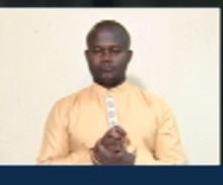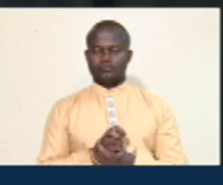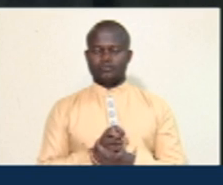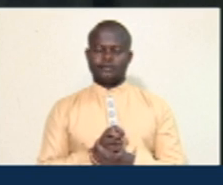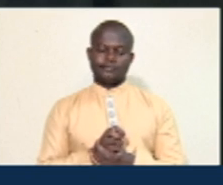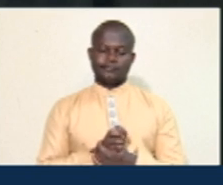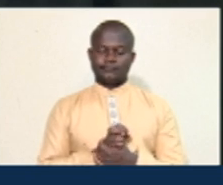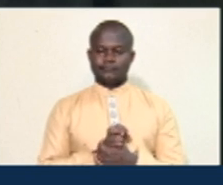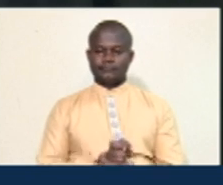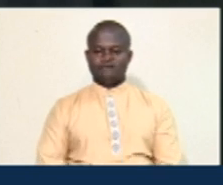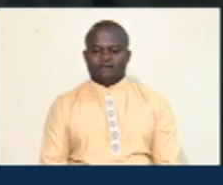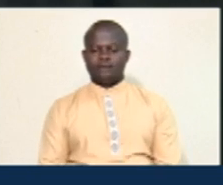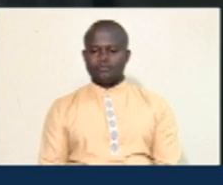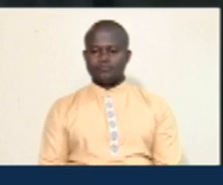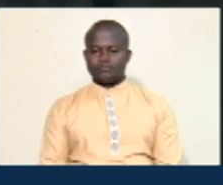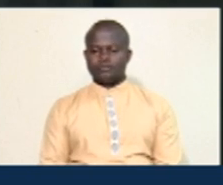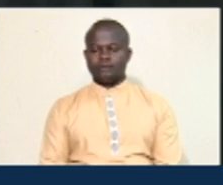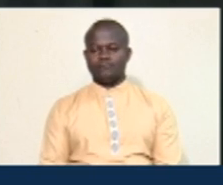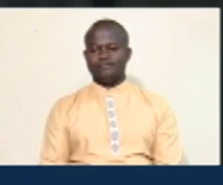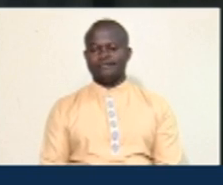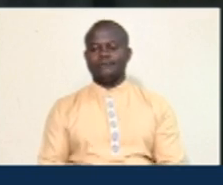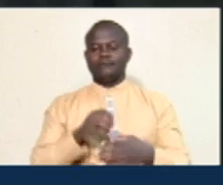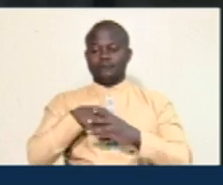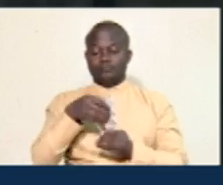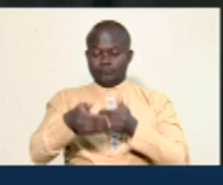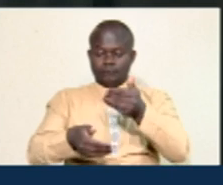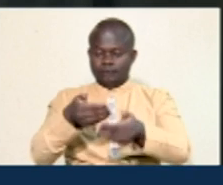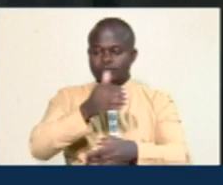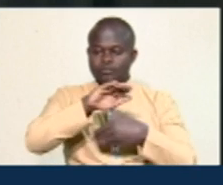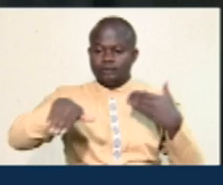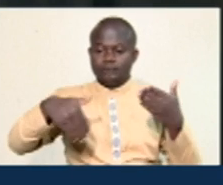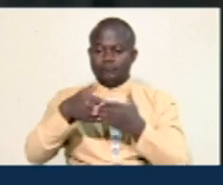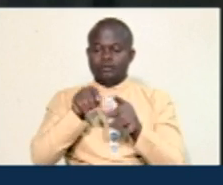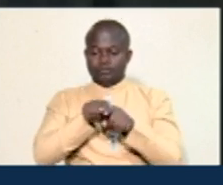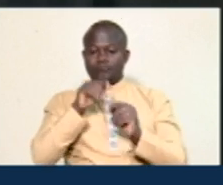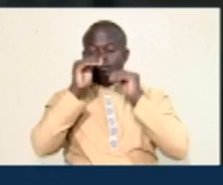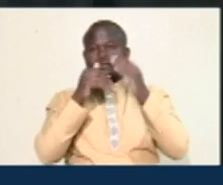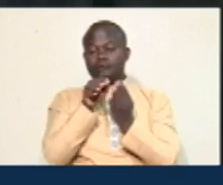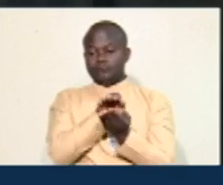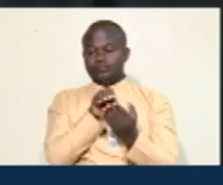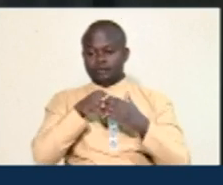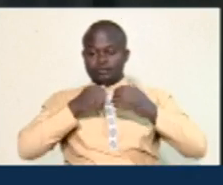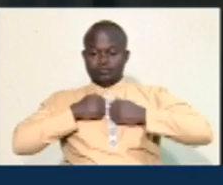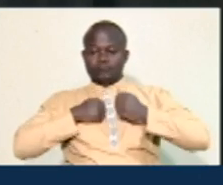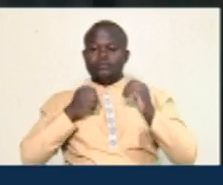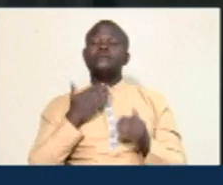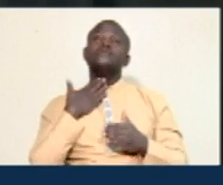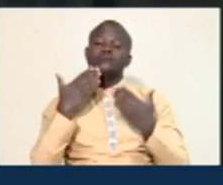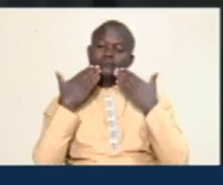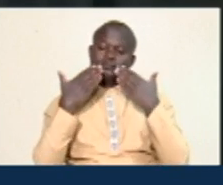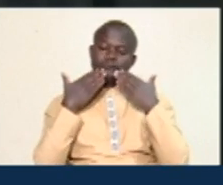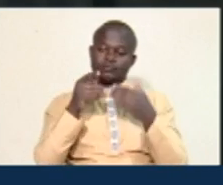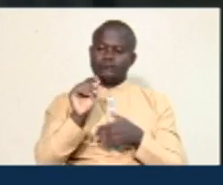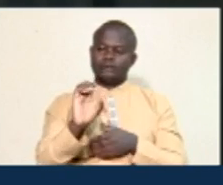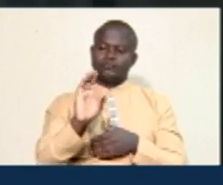continued investment of resources in Rwanda. Muri urugendo rwose rw'urwego rw'amabanki mu Rwanda, ndifuza gushimira